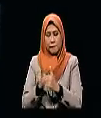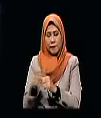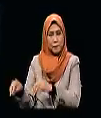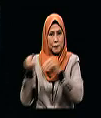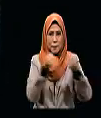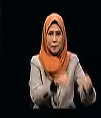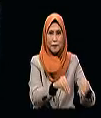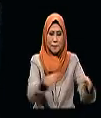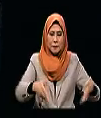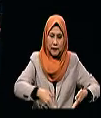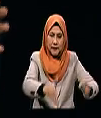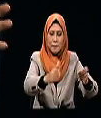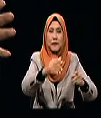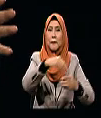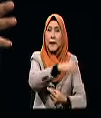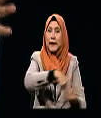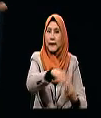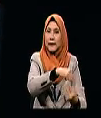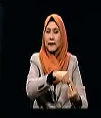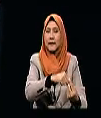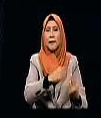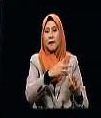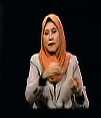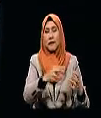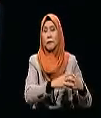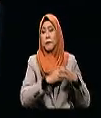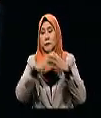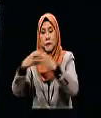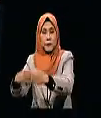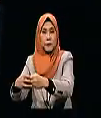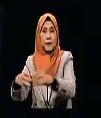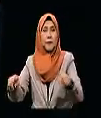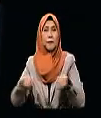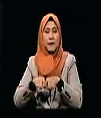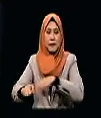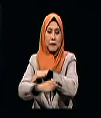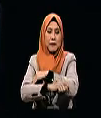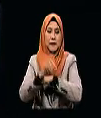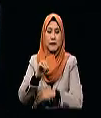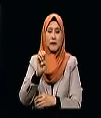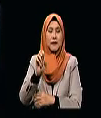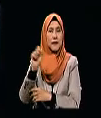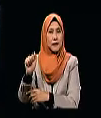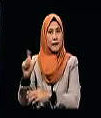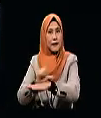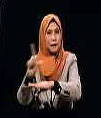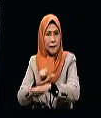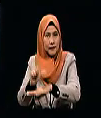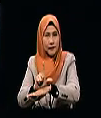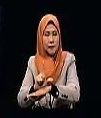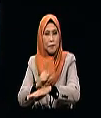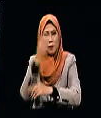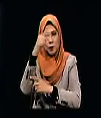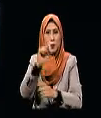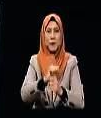tu. Selepas itu kita akan bawa ke taman desa. Ini tempat latihan. Tempat latihan dan di sini mereka akan diberi latihan